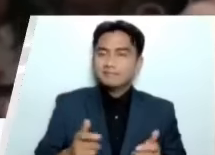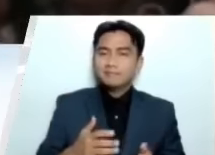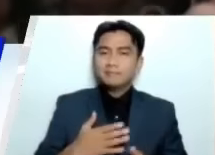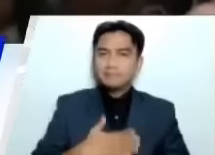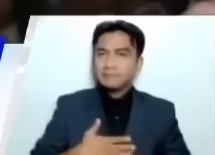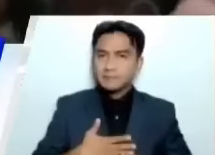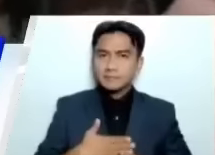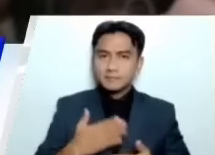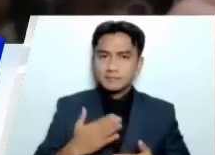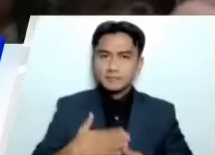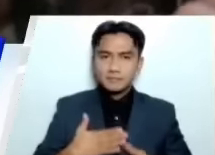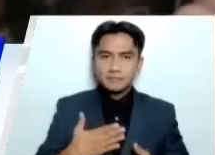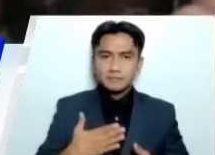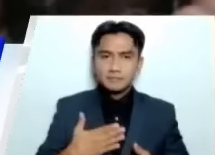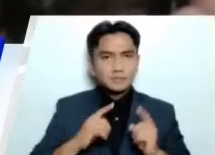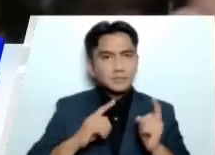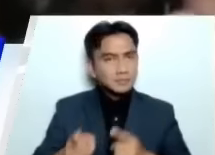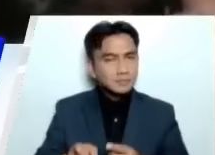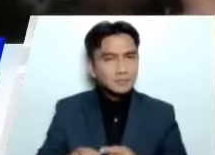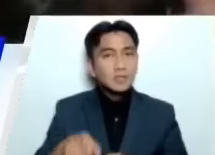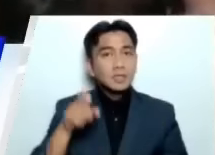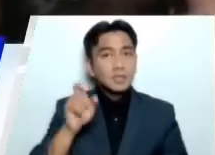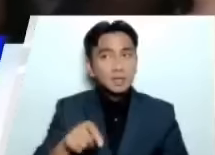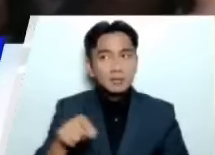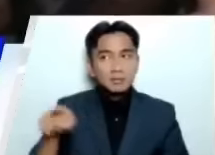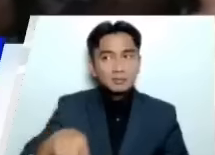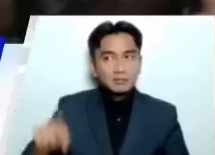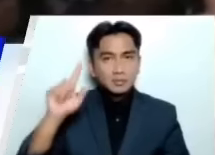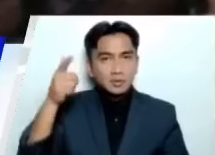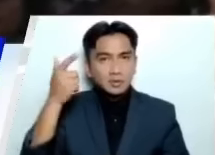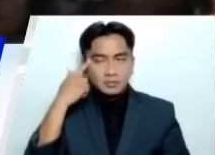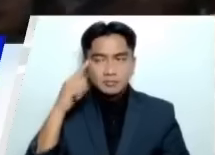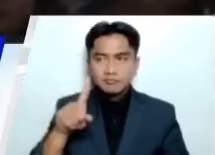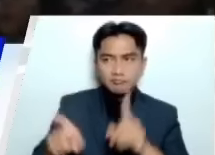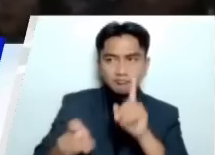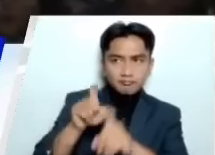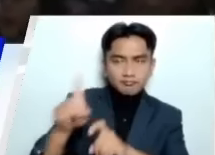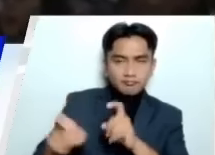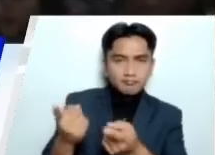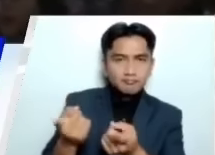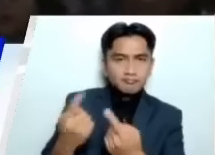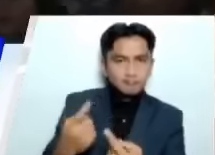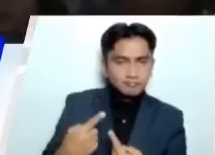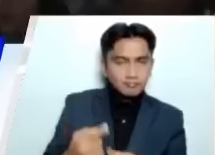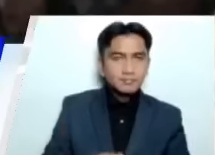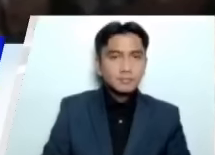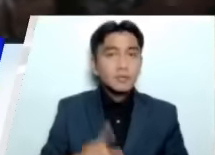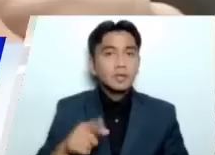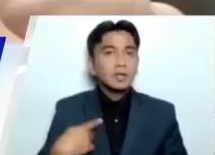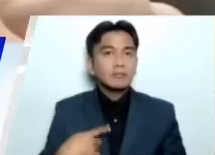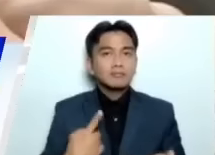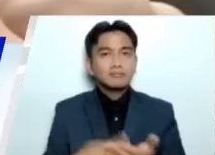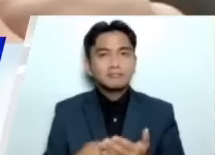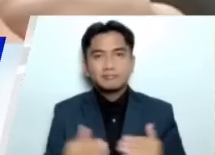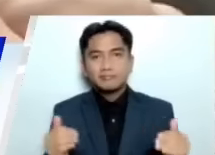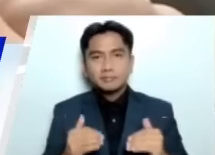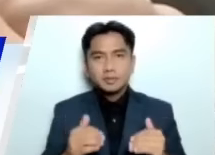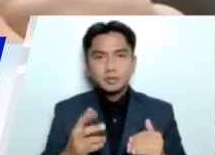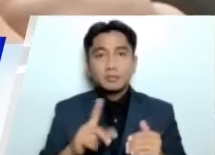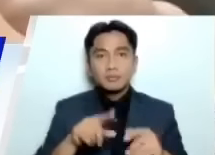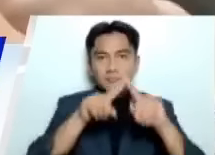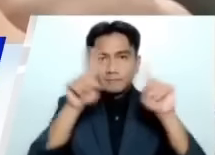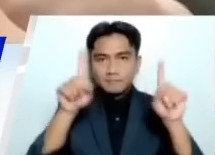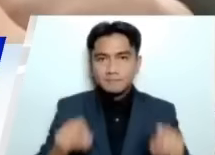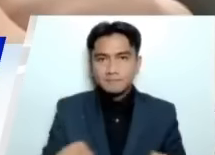dapat sumagot din sila sa mga tanong ko sa kanila. Mag-uusap na lang kami doon pag nandiyan na yung subpoena. Nauna niyang